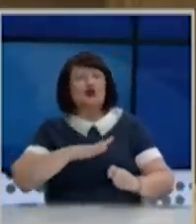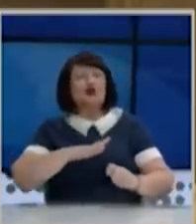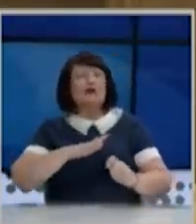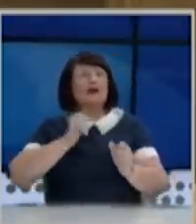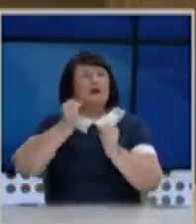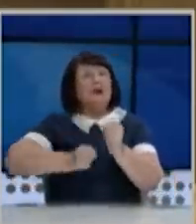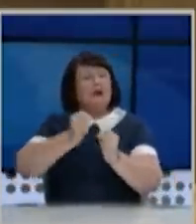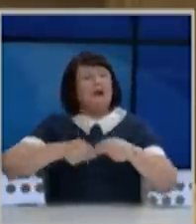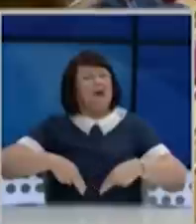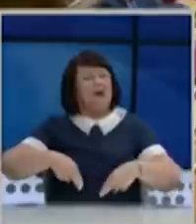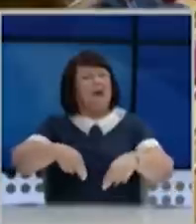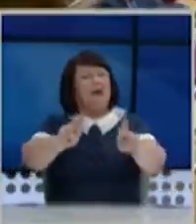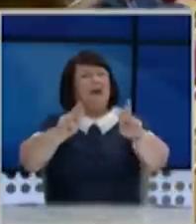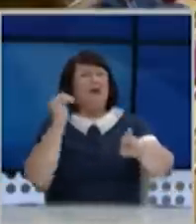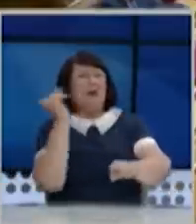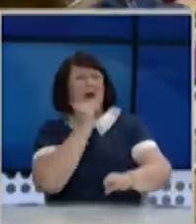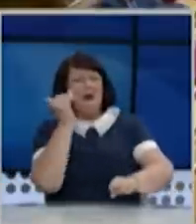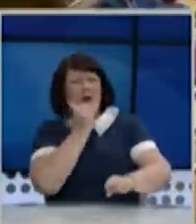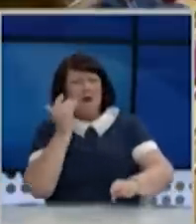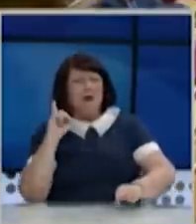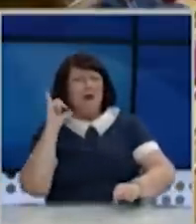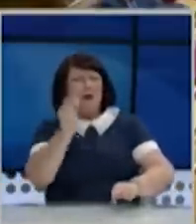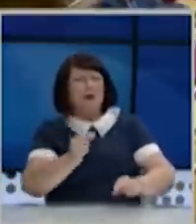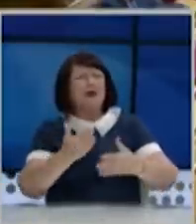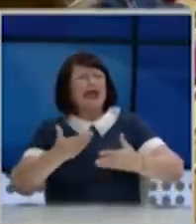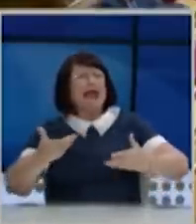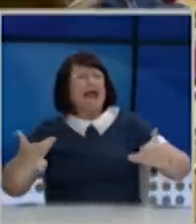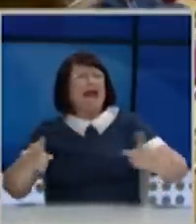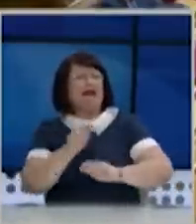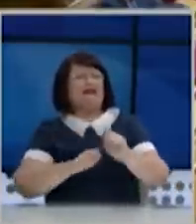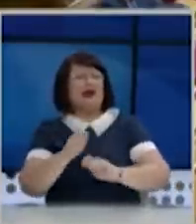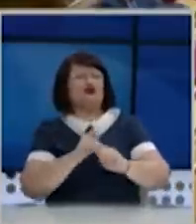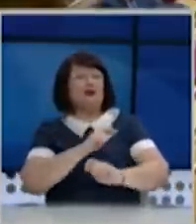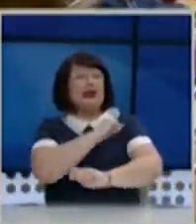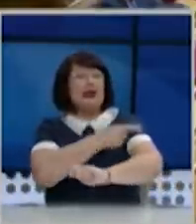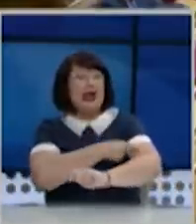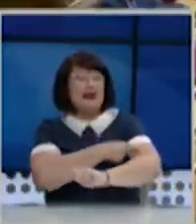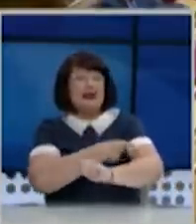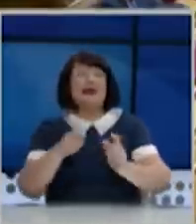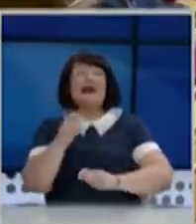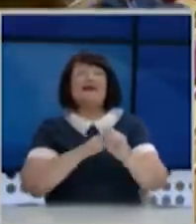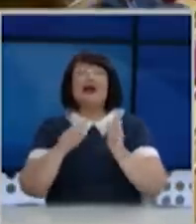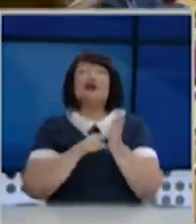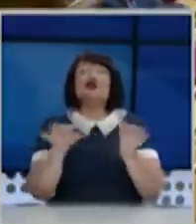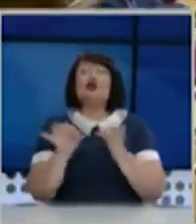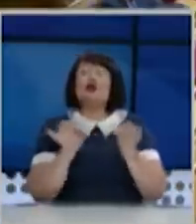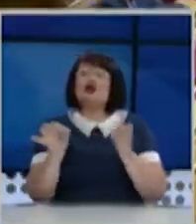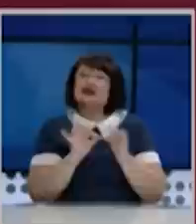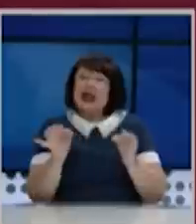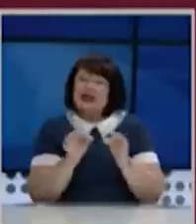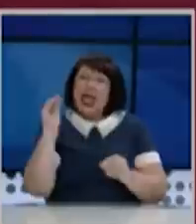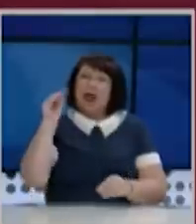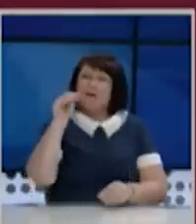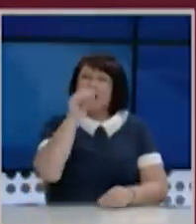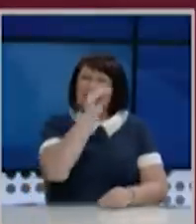σιδηρόδρομοι, για να μπορούν να περνάνε πιο γρήγορα κλπ. Κλπ. Είστε ικανοί να φέρετε νομοσχέδια έντασης της